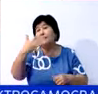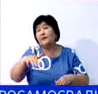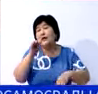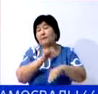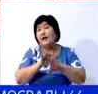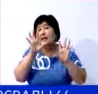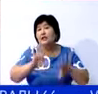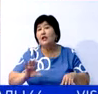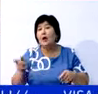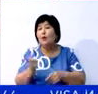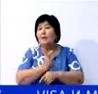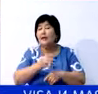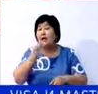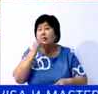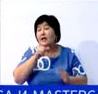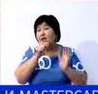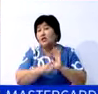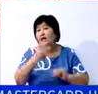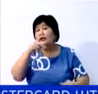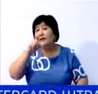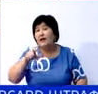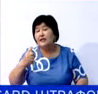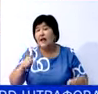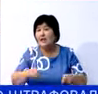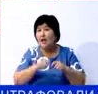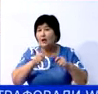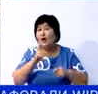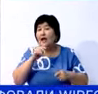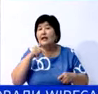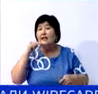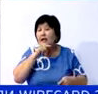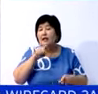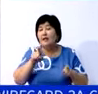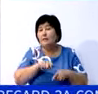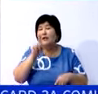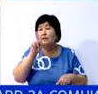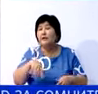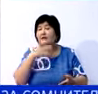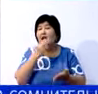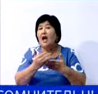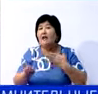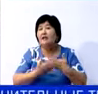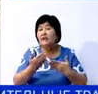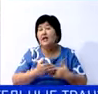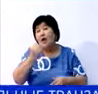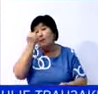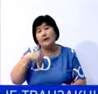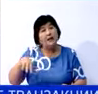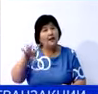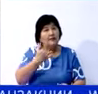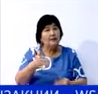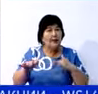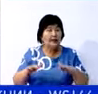фактов незаконной продажи лекарств, 62 человека за нарушение карантинных ограничений привлечены к ответственности. Благодаря всем этим